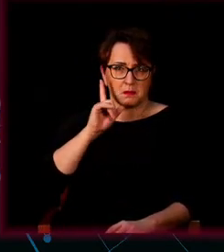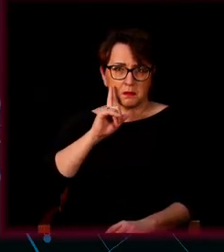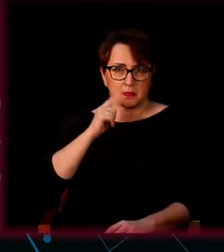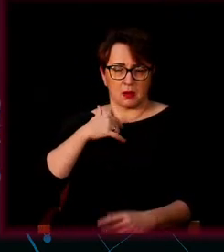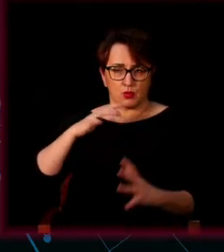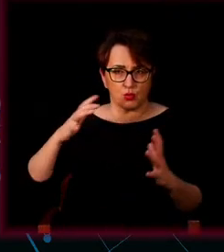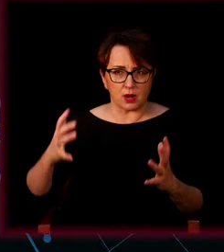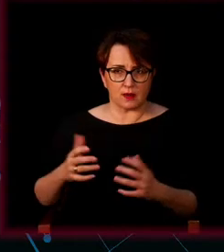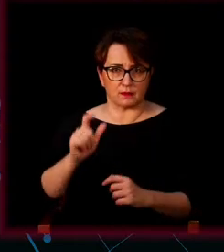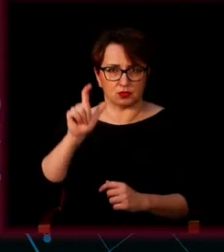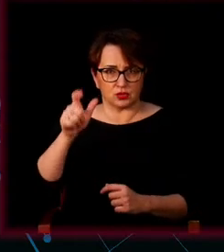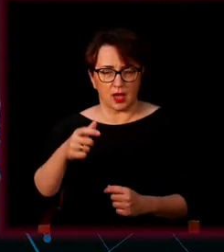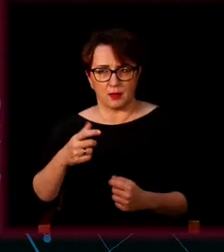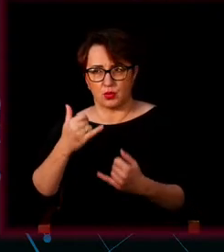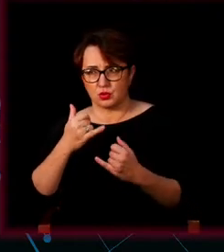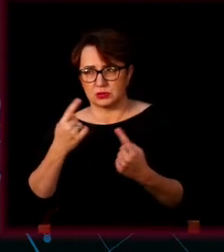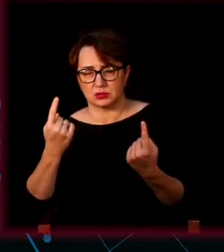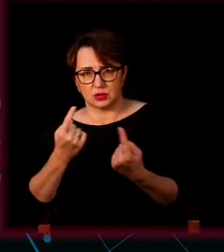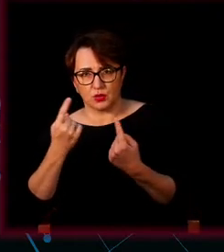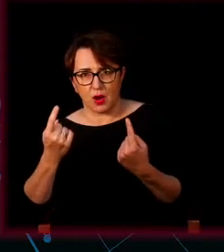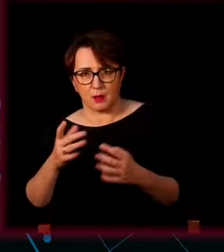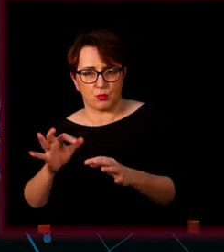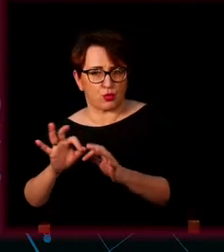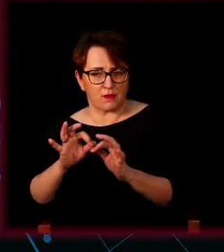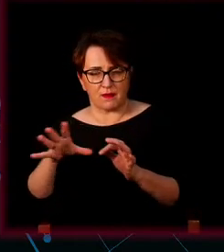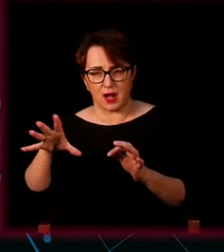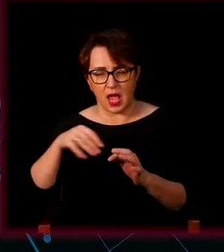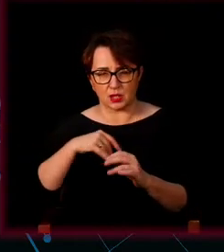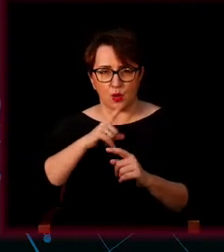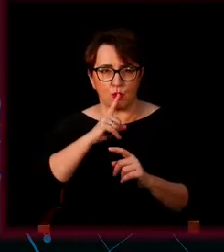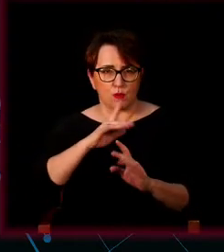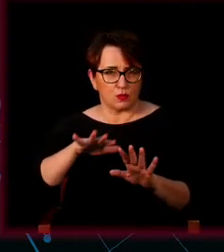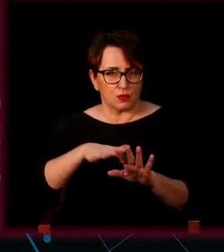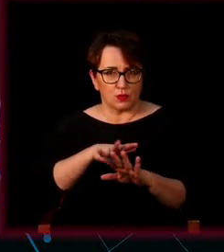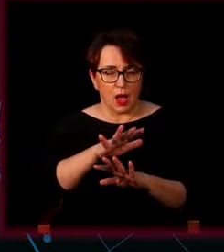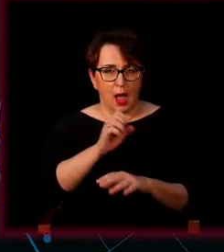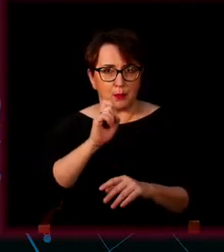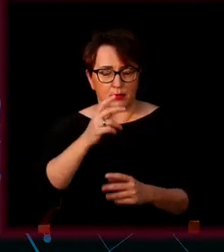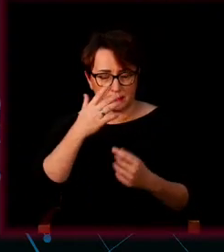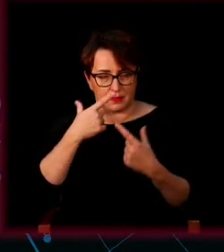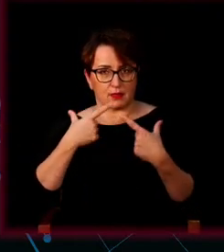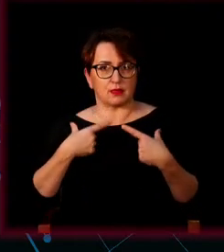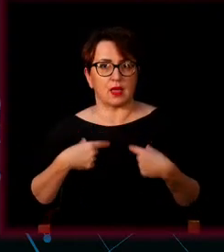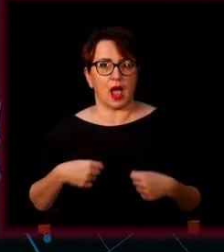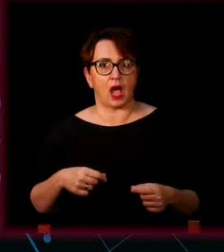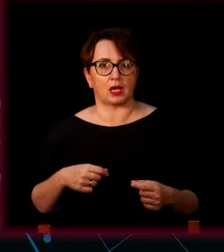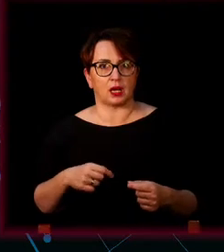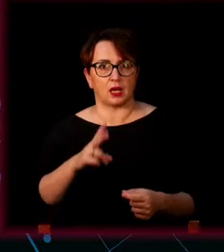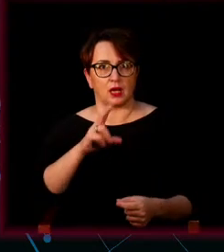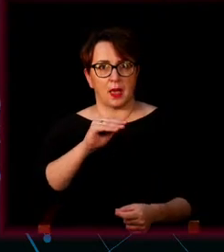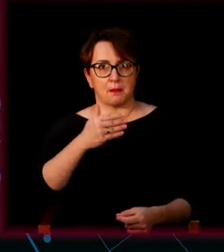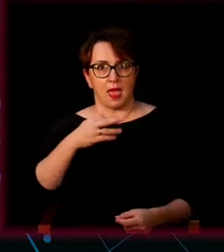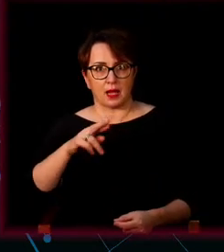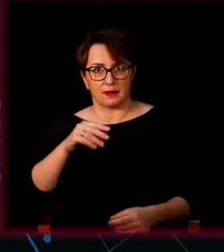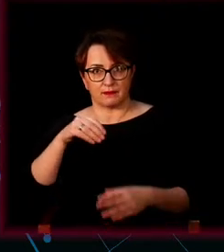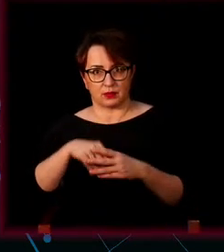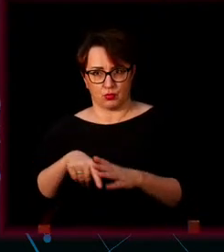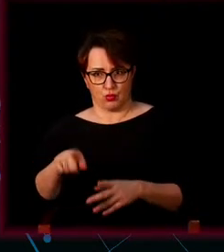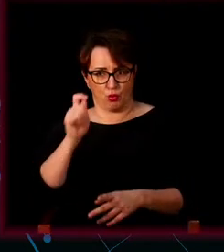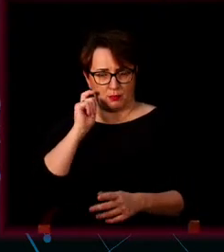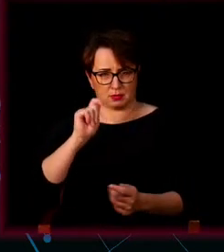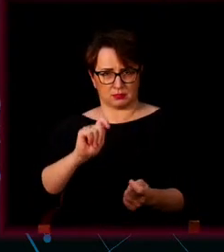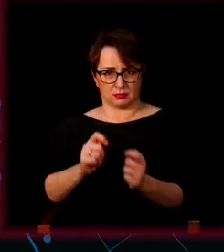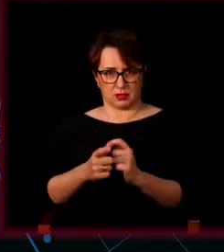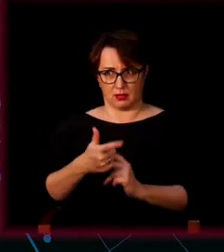ratuje, tak, z opresji, którego przeprowadza przez tą pustynię, nagle w trakcie Kemmeru staje się kobietą i to też